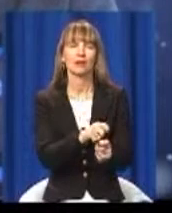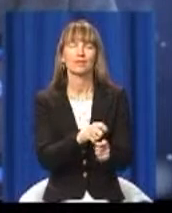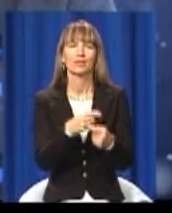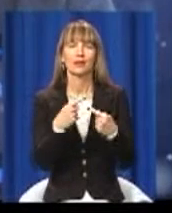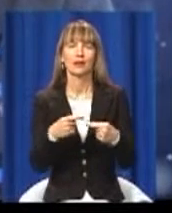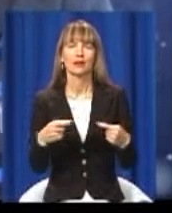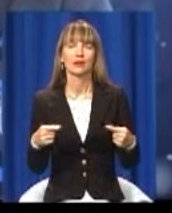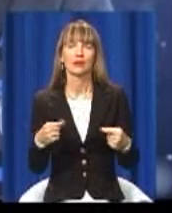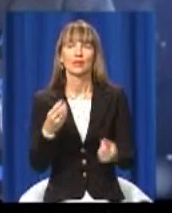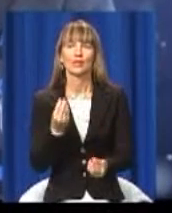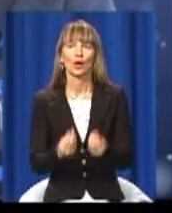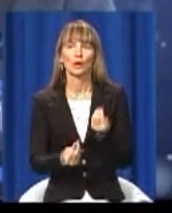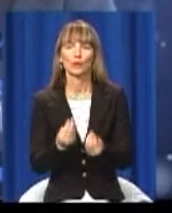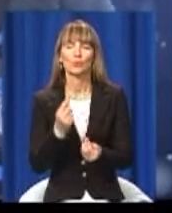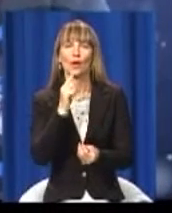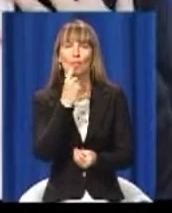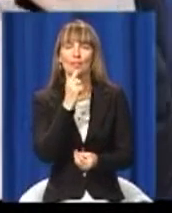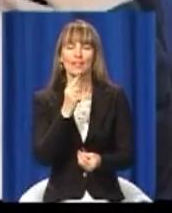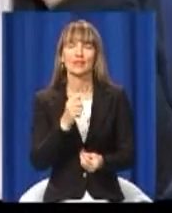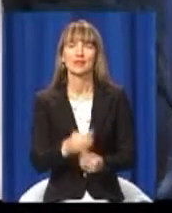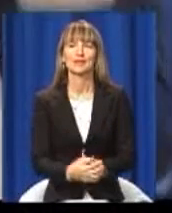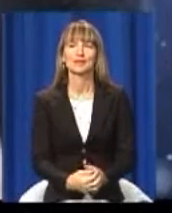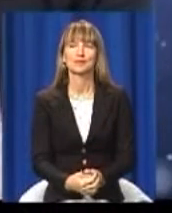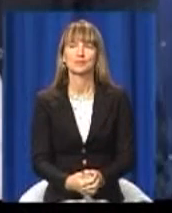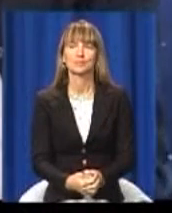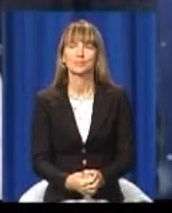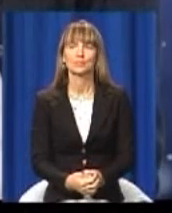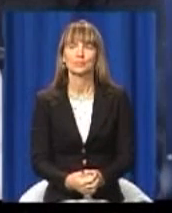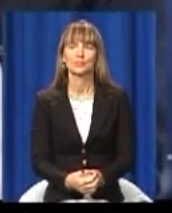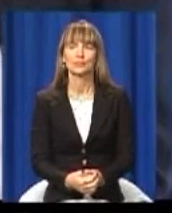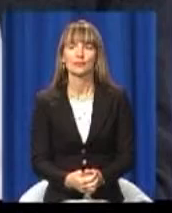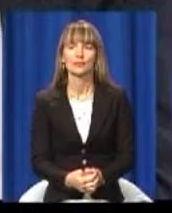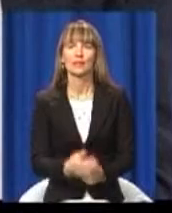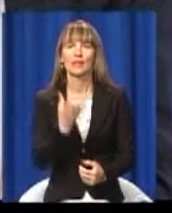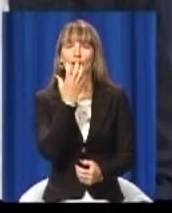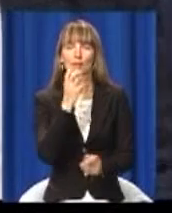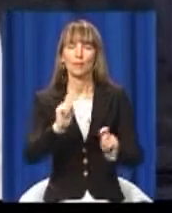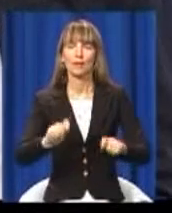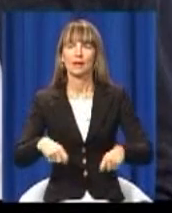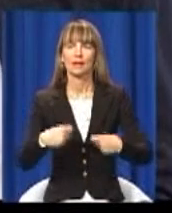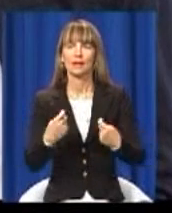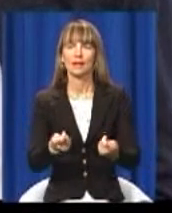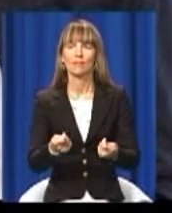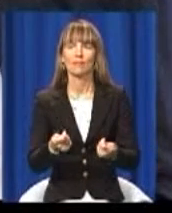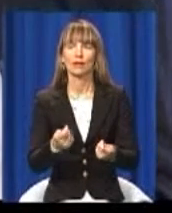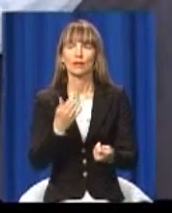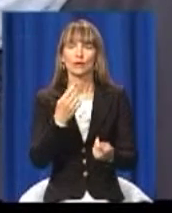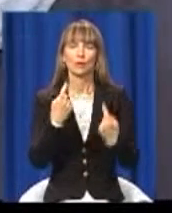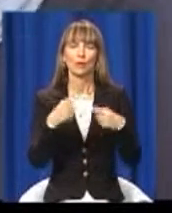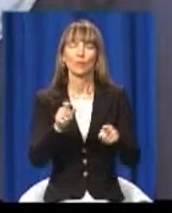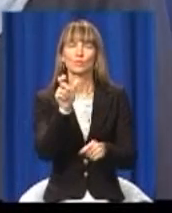там игрушки, конфеты. Тепло передавать другому